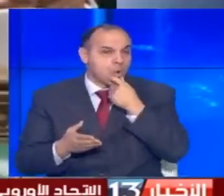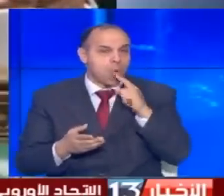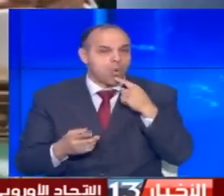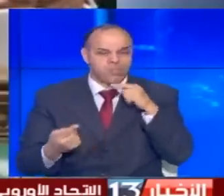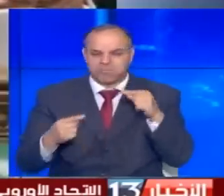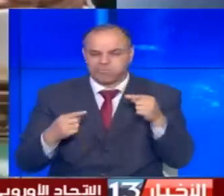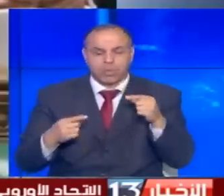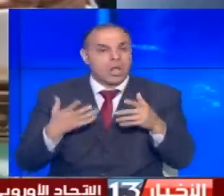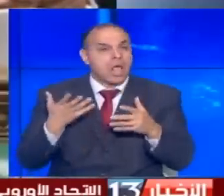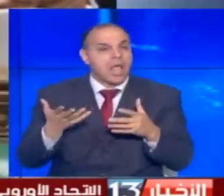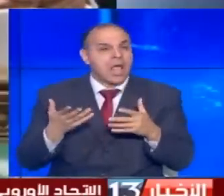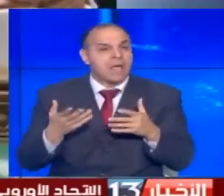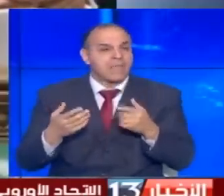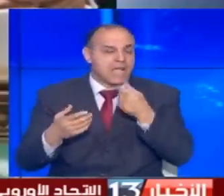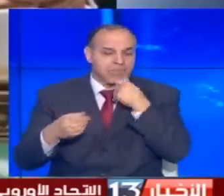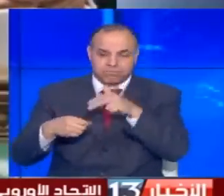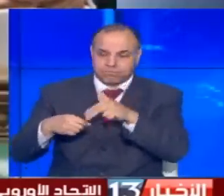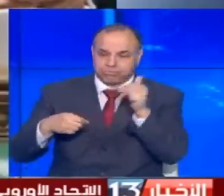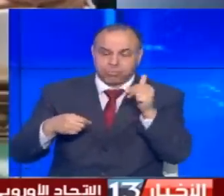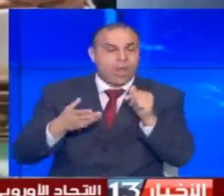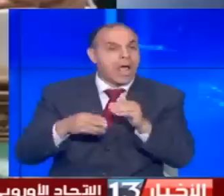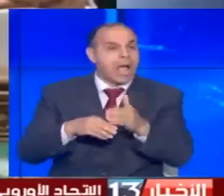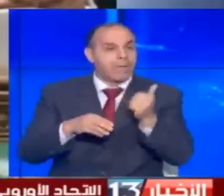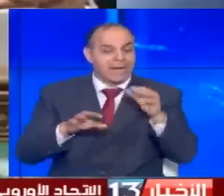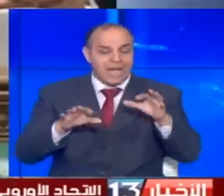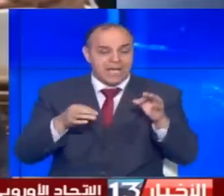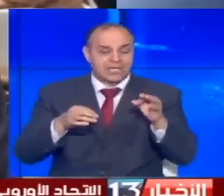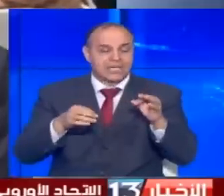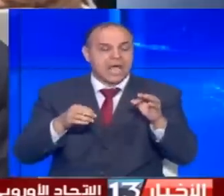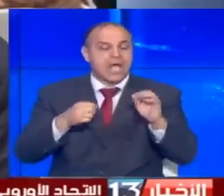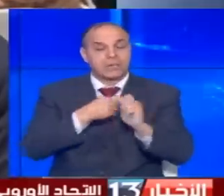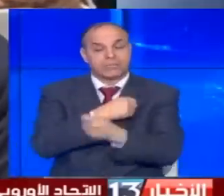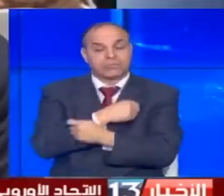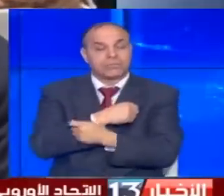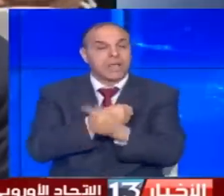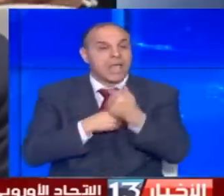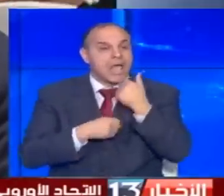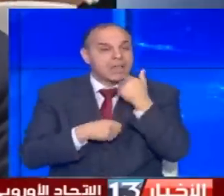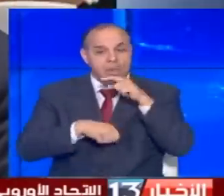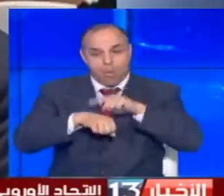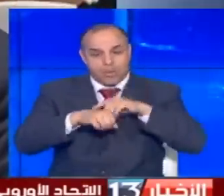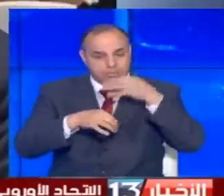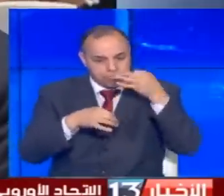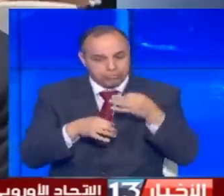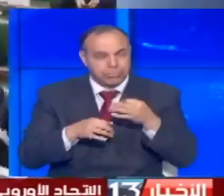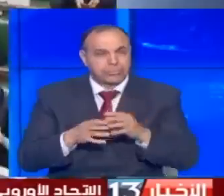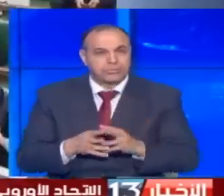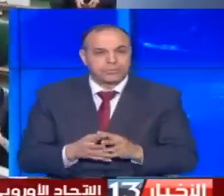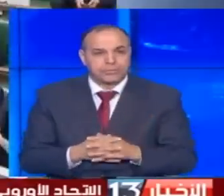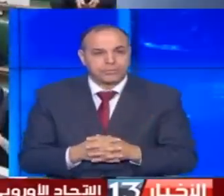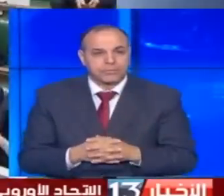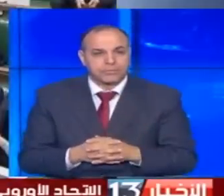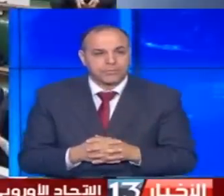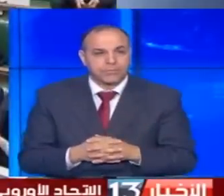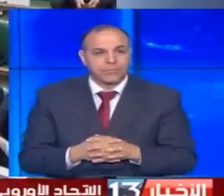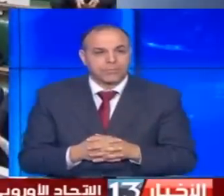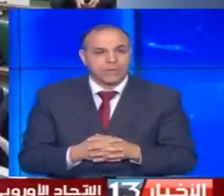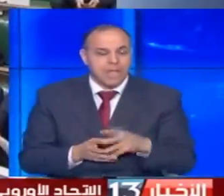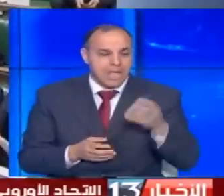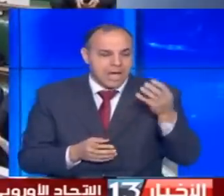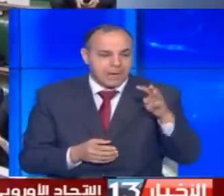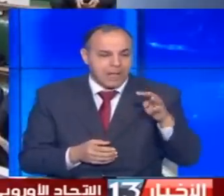عارمه في الانسحاب من التكتل قبل عشره اسابيع فقط من موعدهم وكان اربع مائه